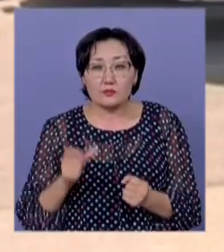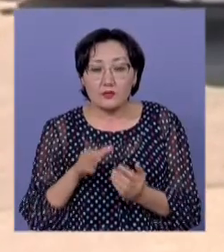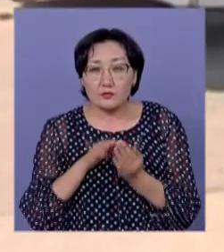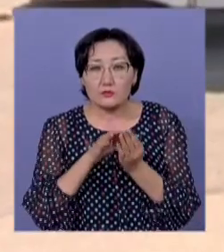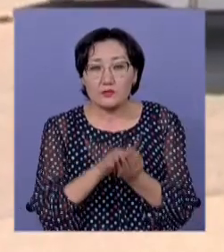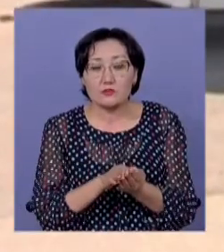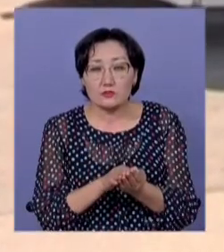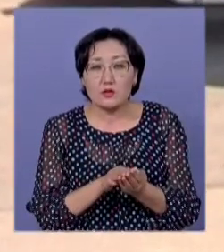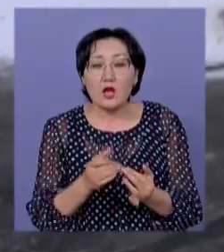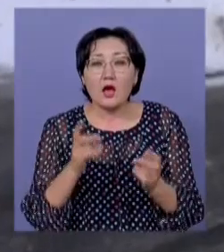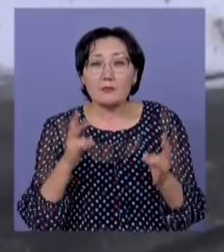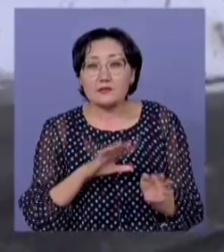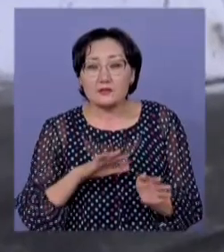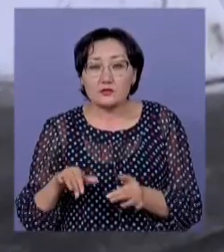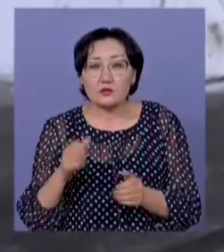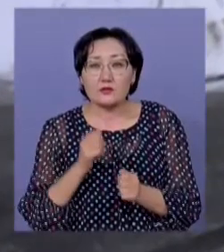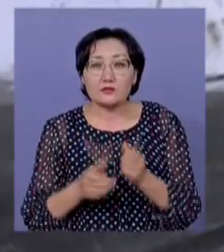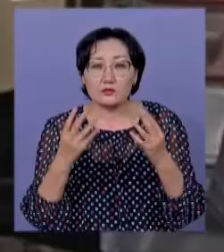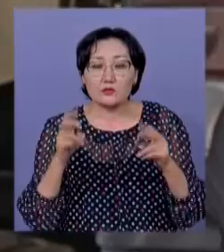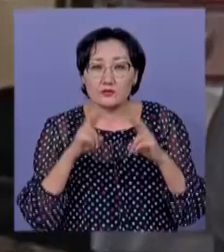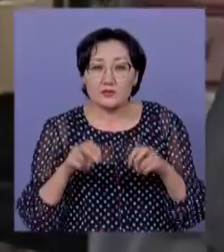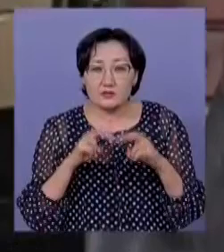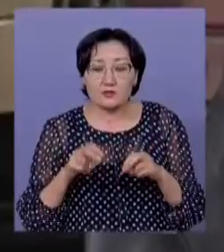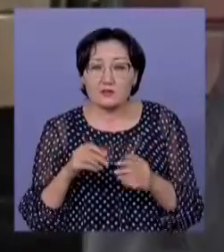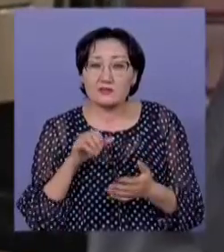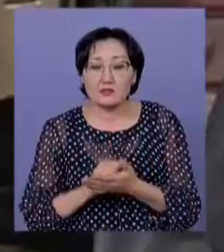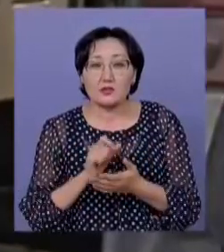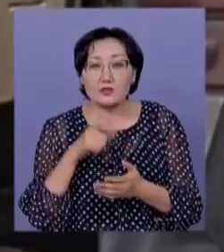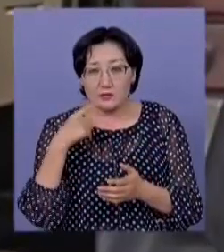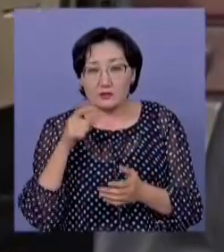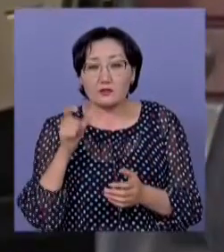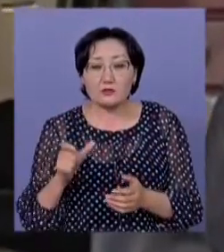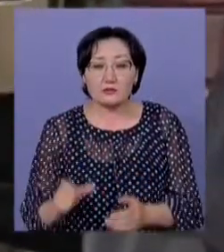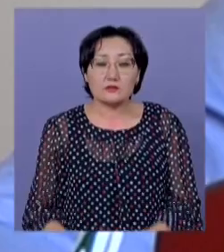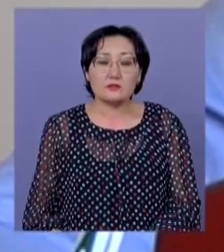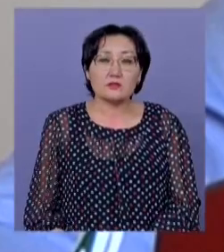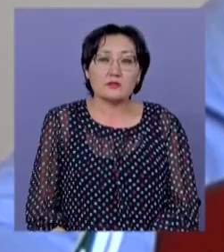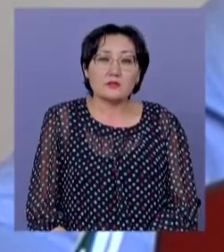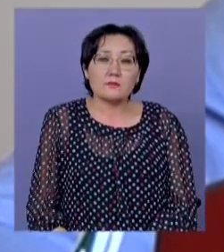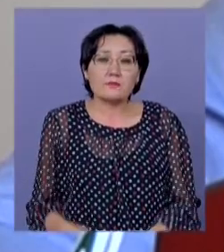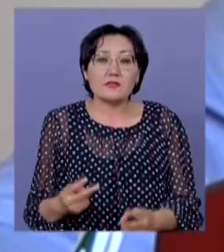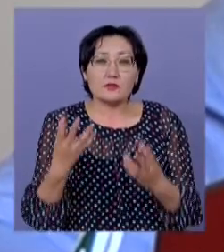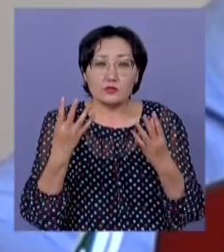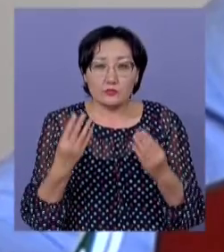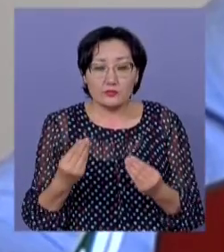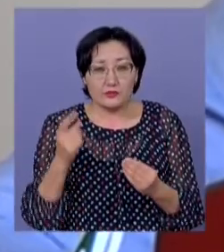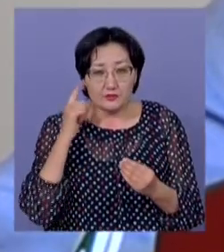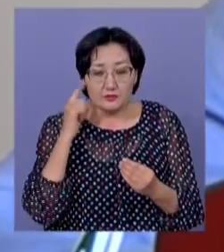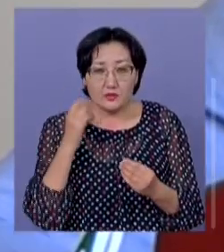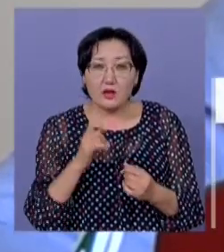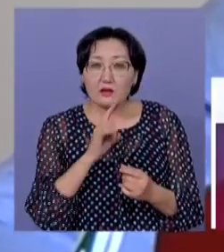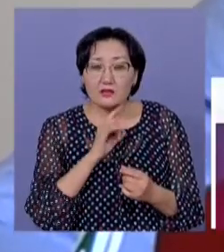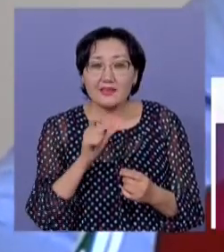шығарып салумен, апаттан кейінгі күнделікті тексерістен қолымыз тимей кетті деп ақталды. Екі күн болды естіп отырмыз. Эльмира жаңағы